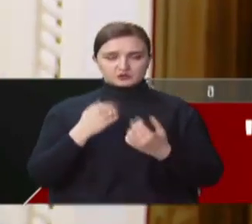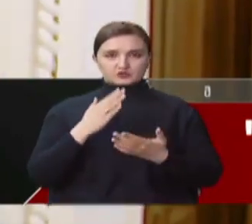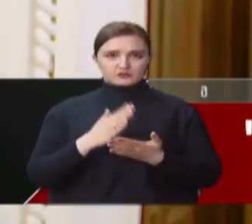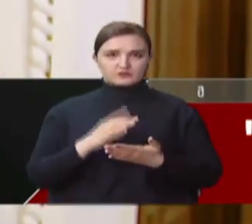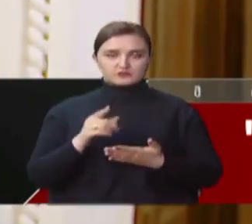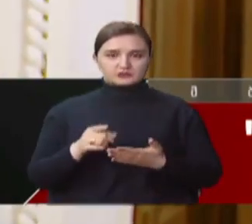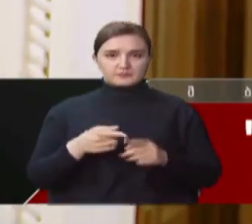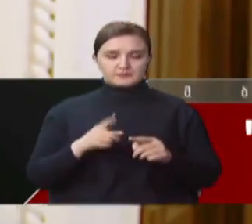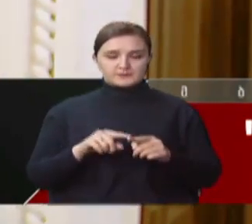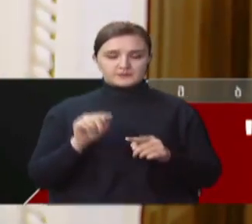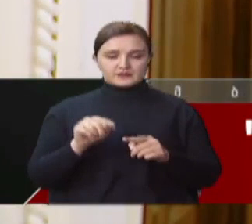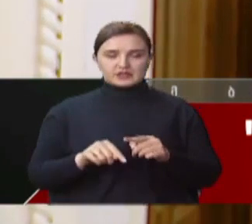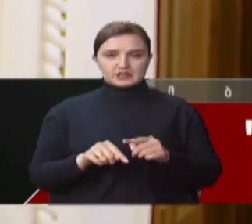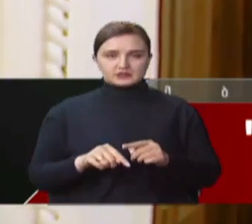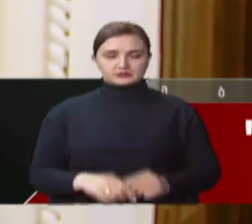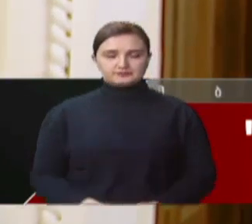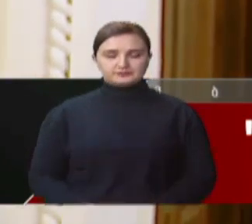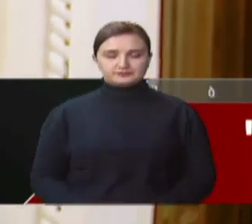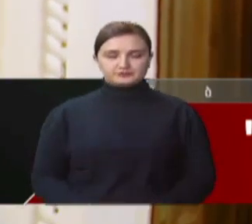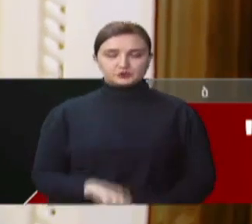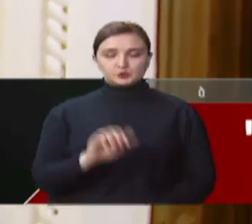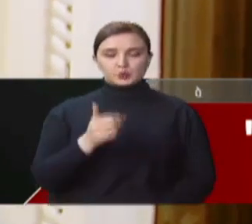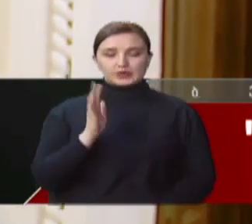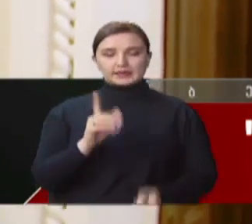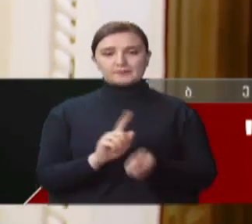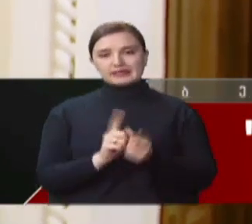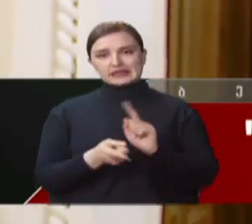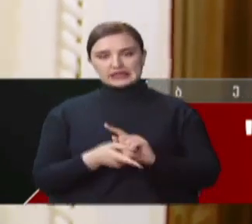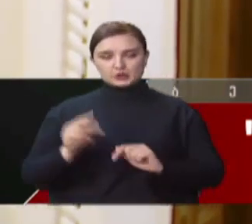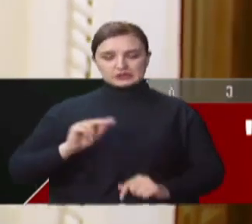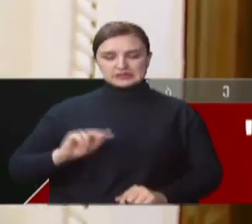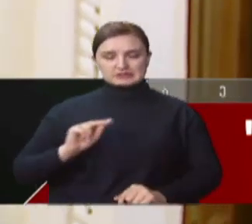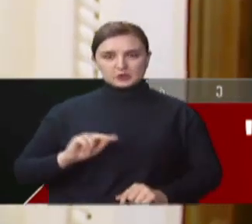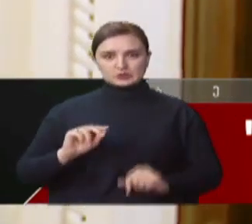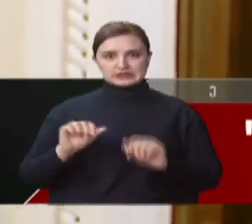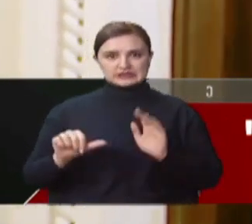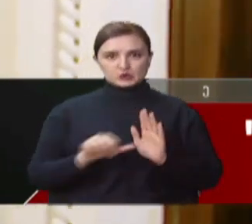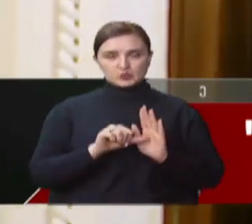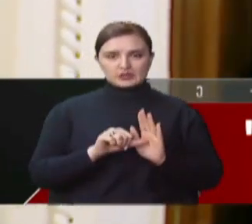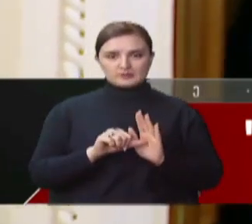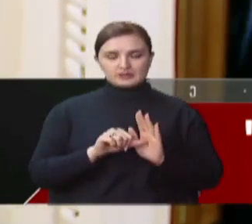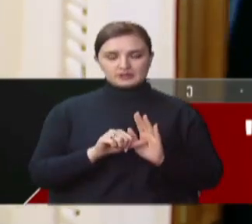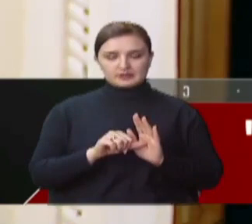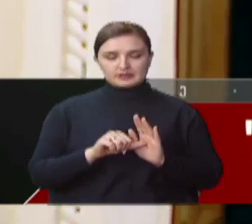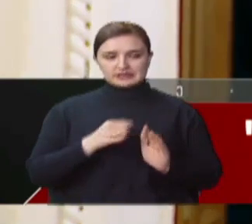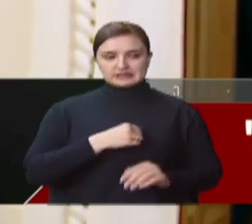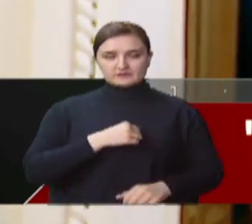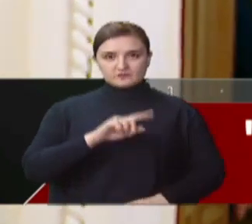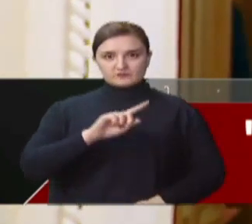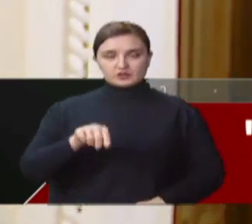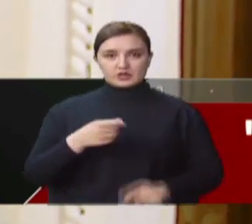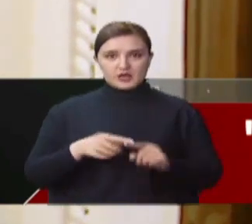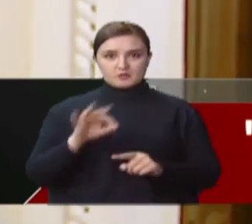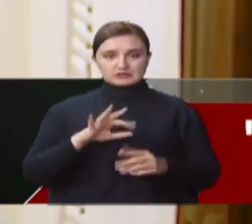эс хурели унда моюсос ту рогор мохтеба альтернативу шумди самсахурис мешу обид сасулев пирис мир гаула самсахурис